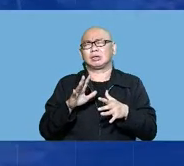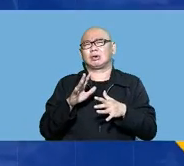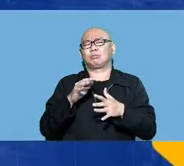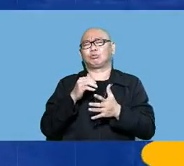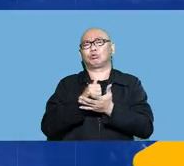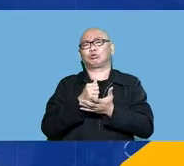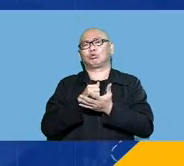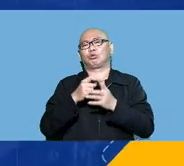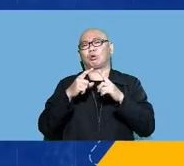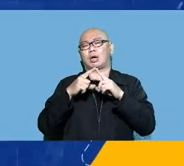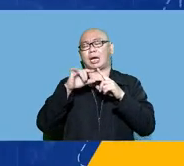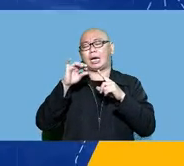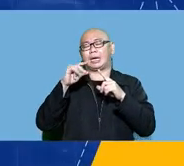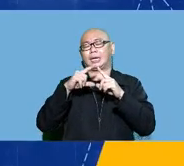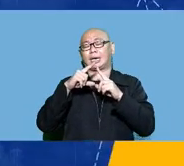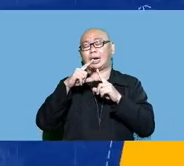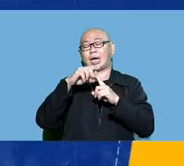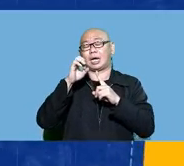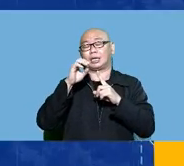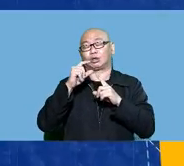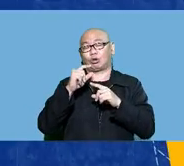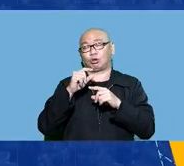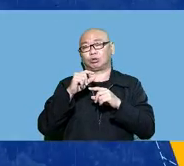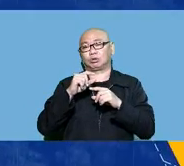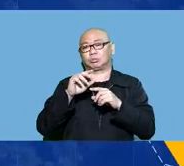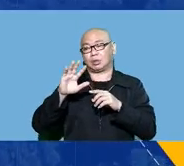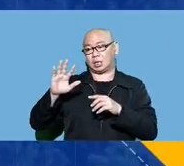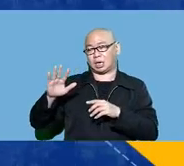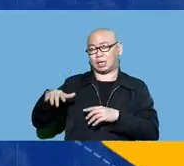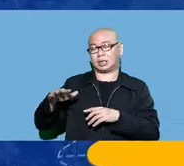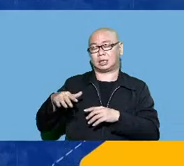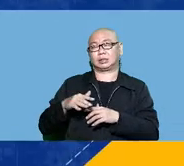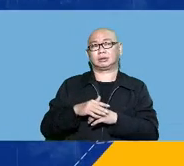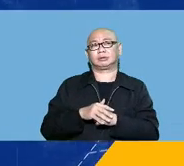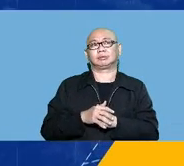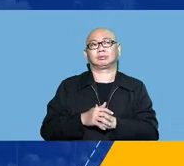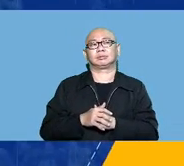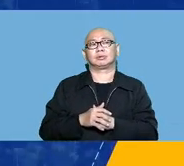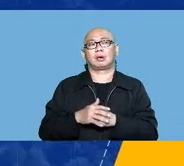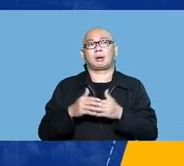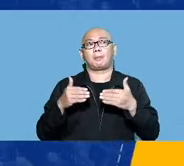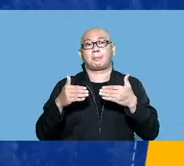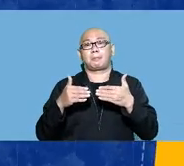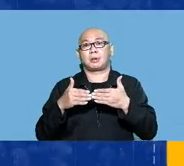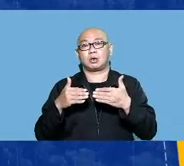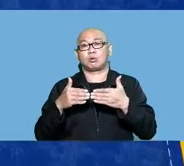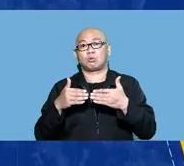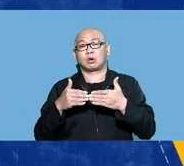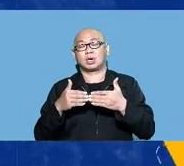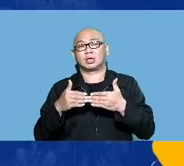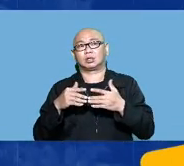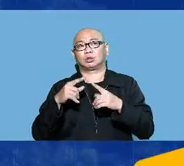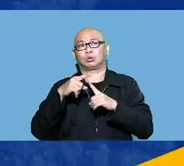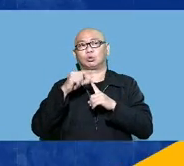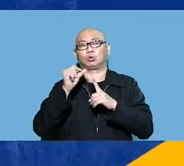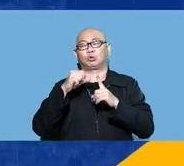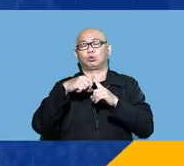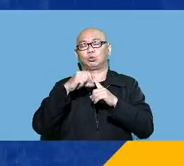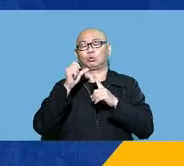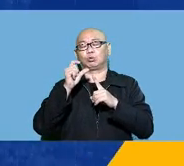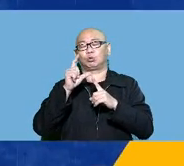membutuhkan aerator. Dan yang sebelah kanan adalah bendungan Tukul